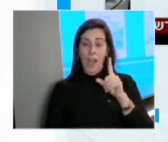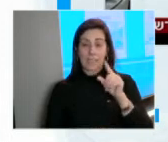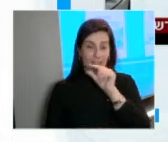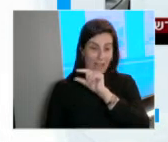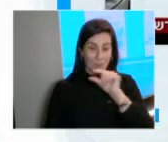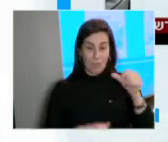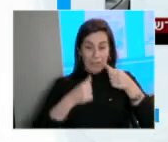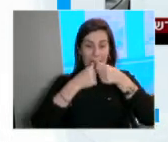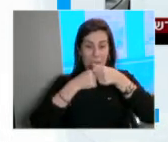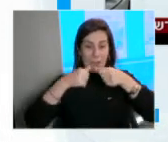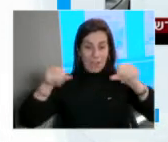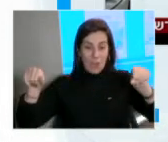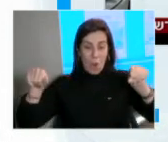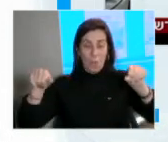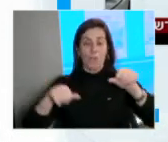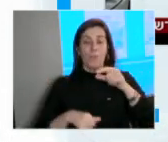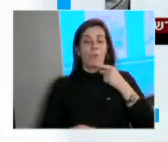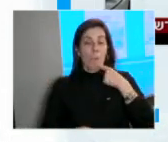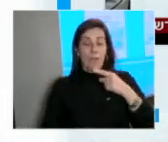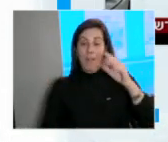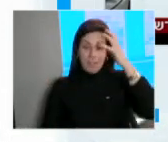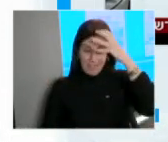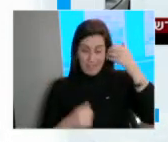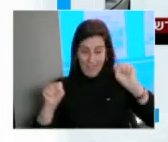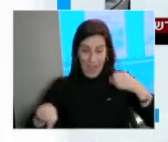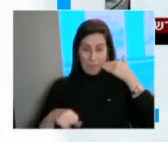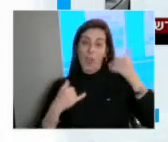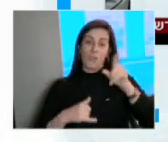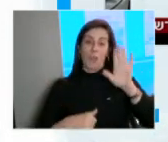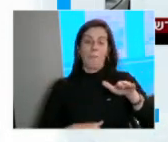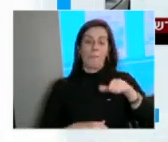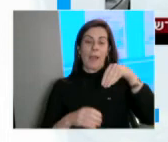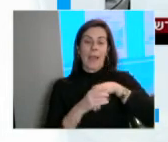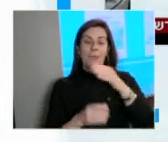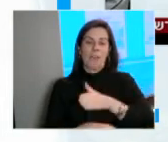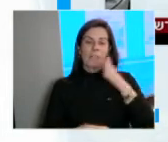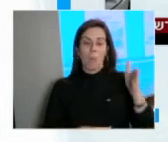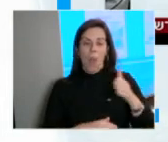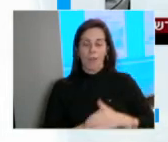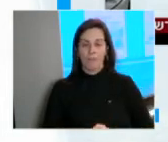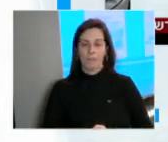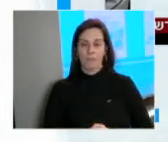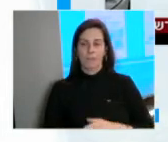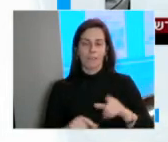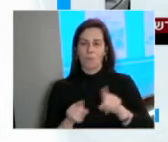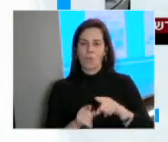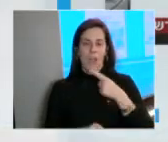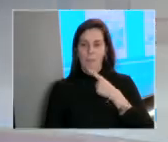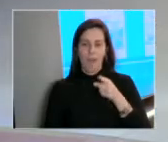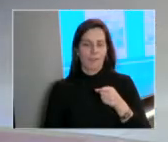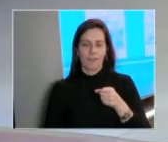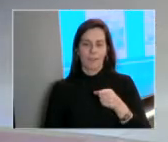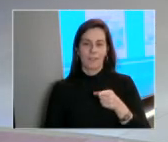התמונה הזאת הלביש את הציטוט: נתניהו נקודותיים, טראמפ עכשיו הוא חלק מגוש השמאל. אז זה כמו שאמרתי לכם, זה